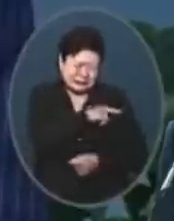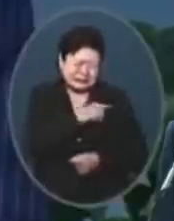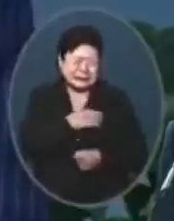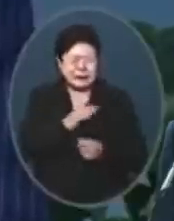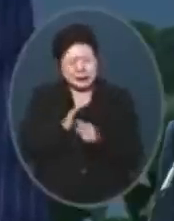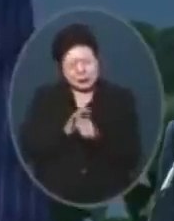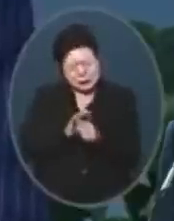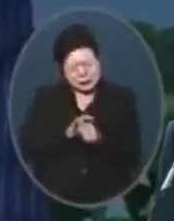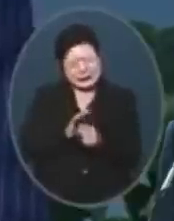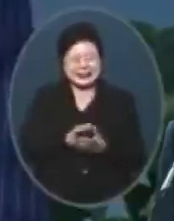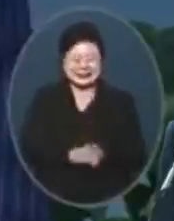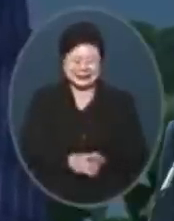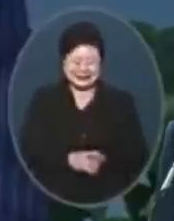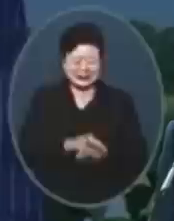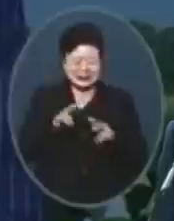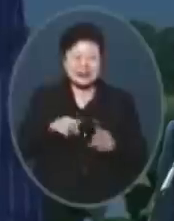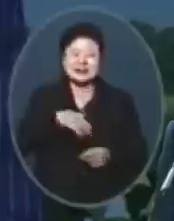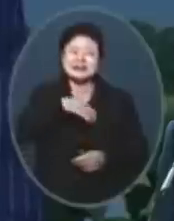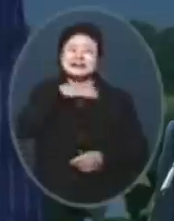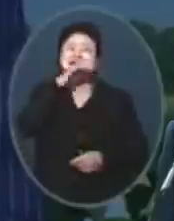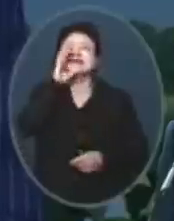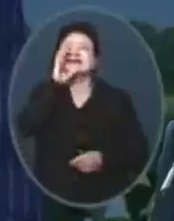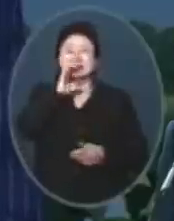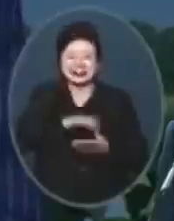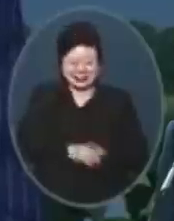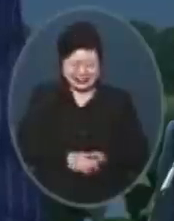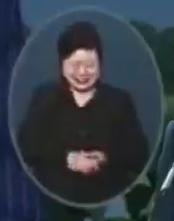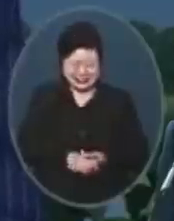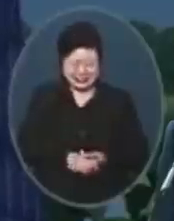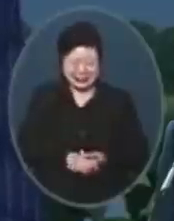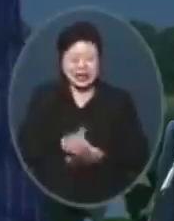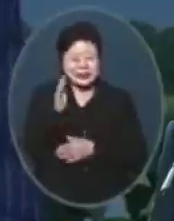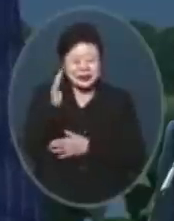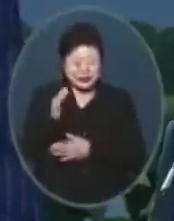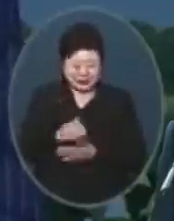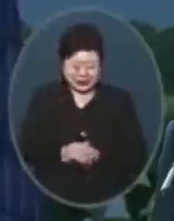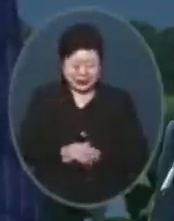도와주었는데 이제 늙어가지고서 설교할 때